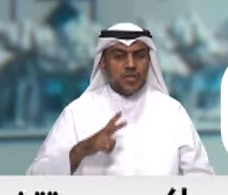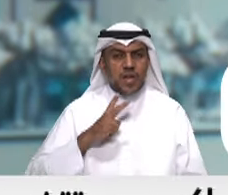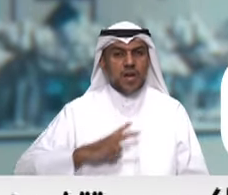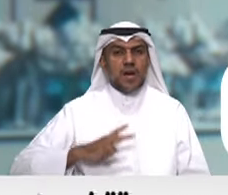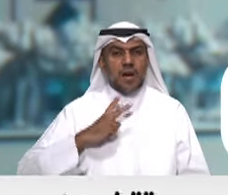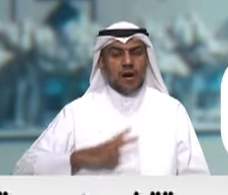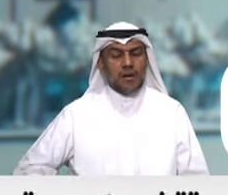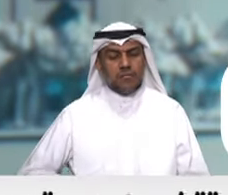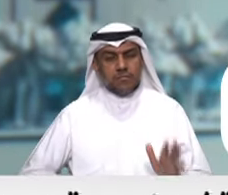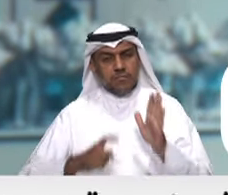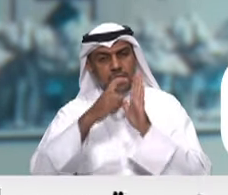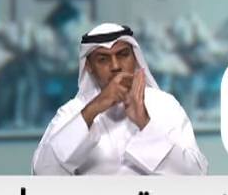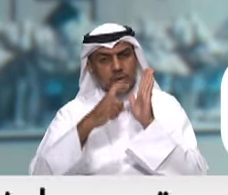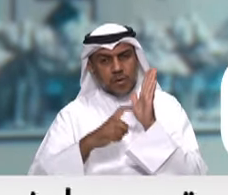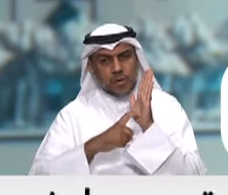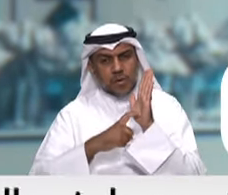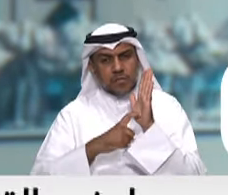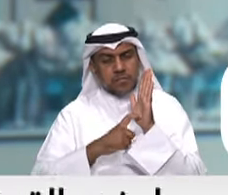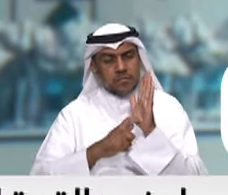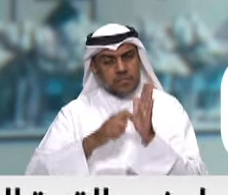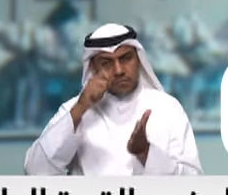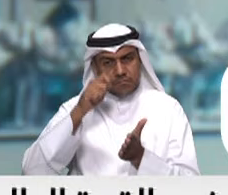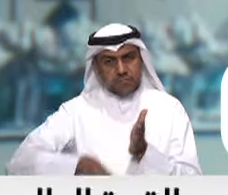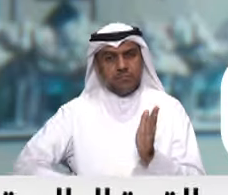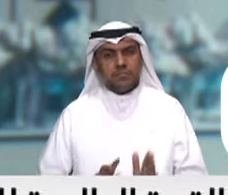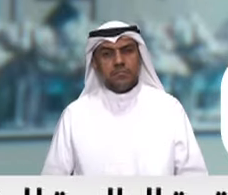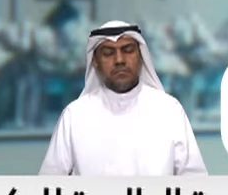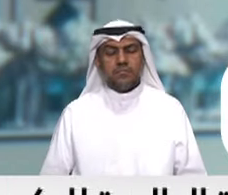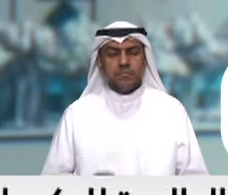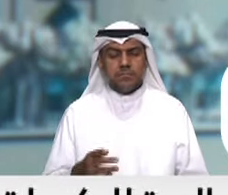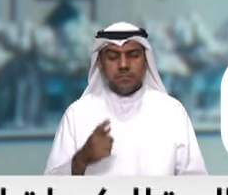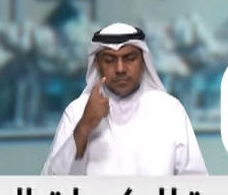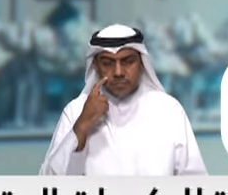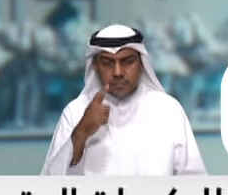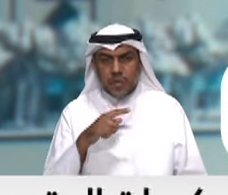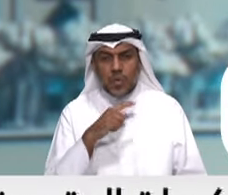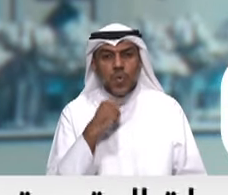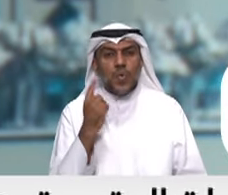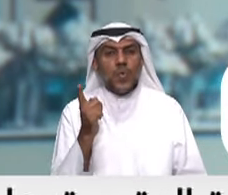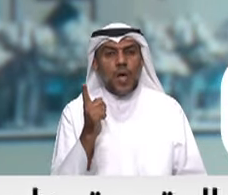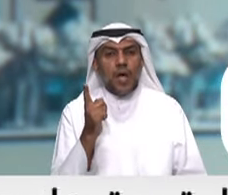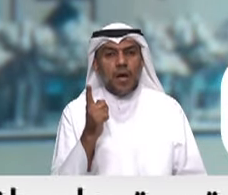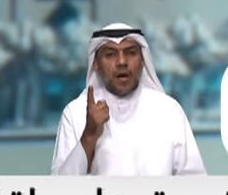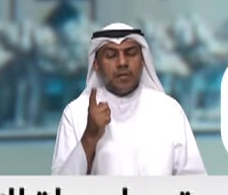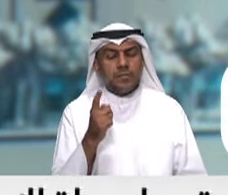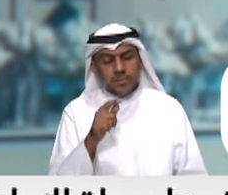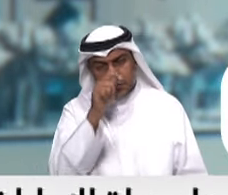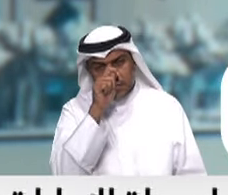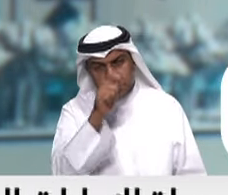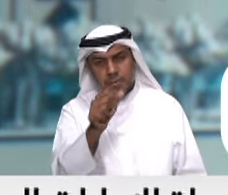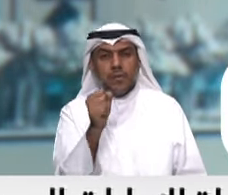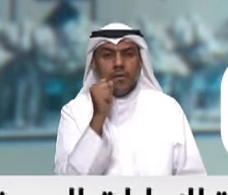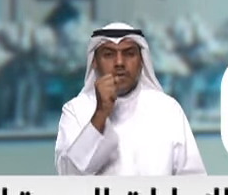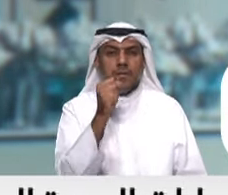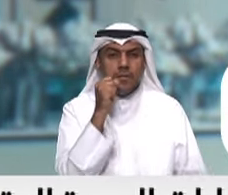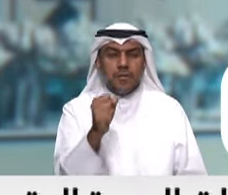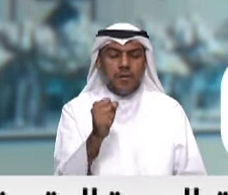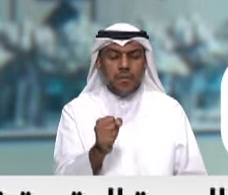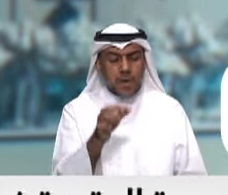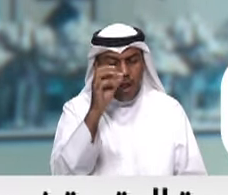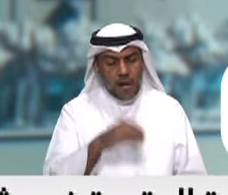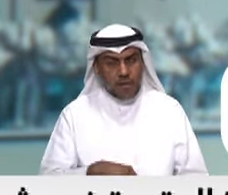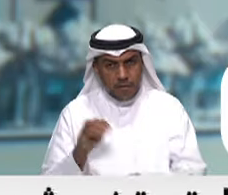بتطبيق إجراءات القانون لمخالفي النظم واللوائح في منطقة الشويخة، وشددت البلدية على ضرورة التعاون